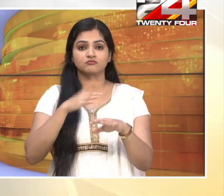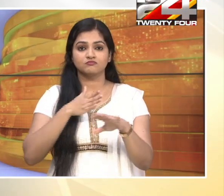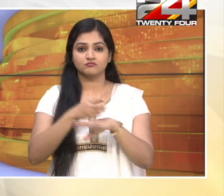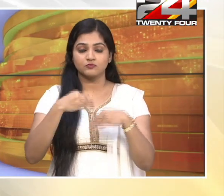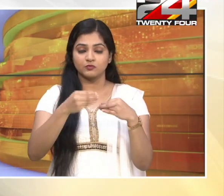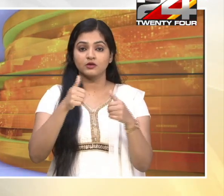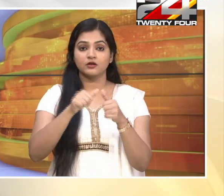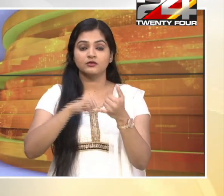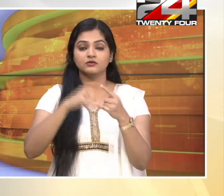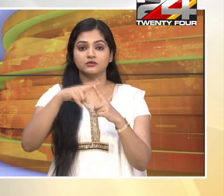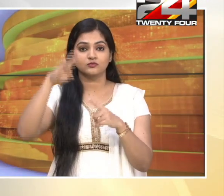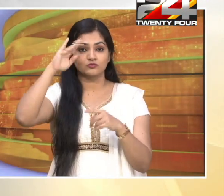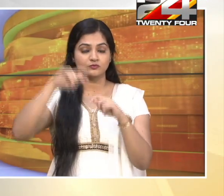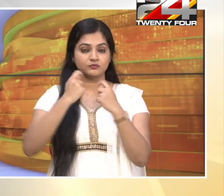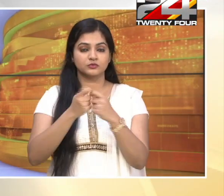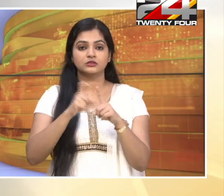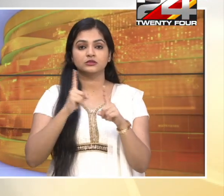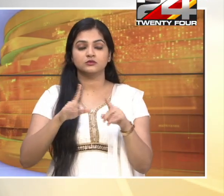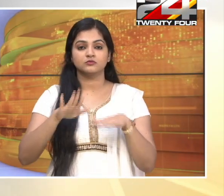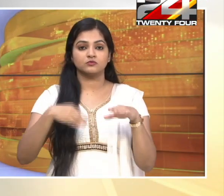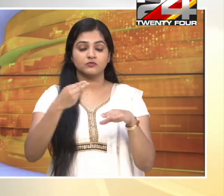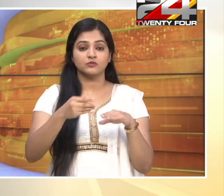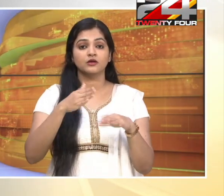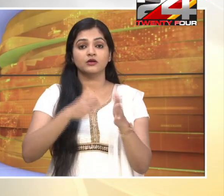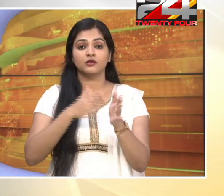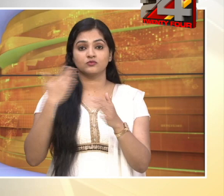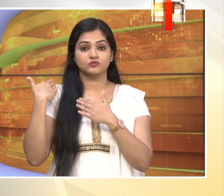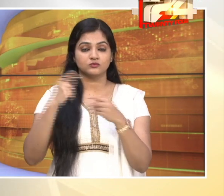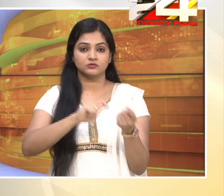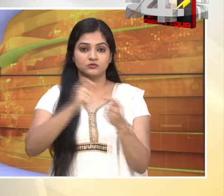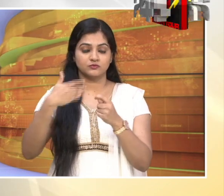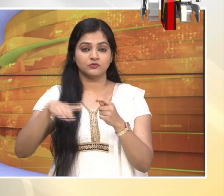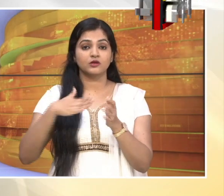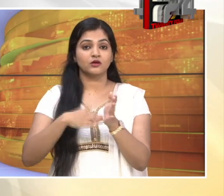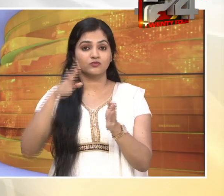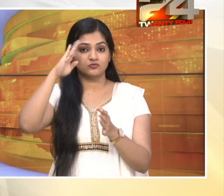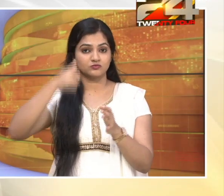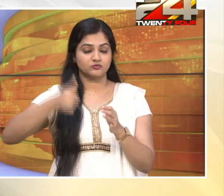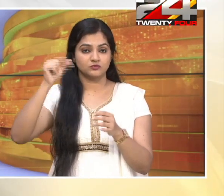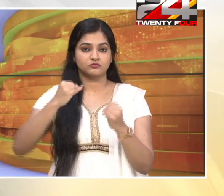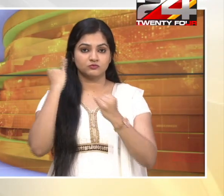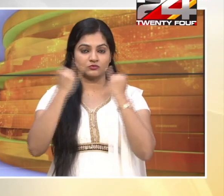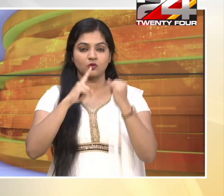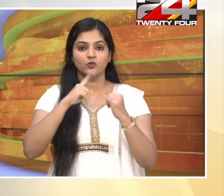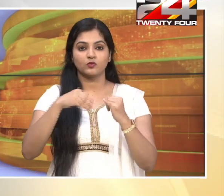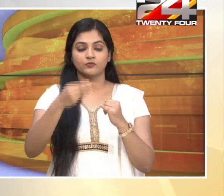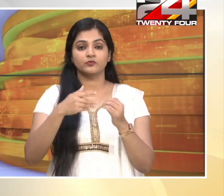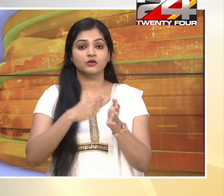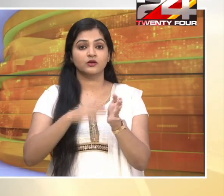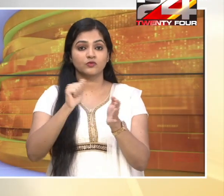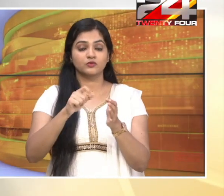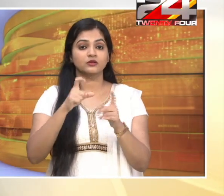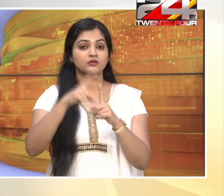ASI MC പ്രമോദിനെ റെയിൽവേയിൽ നിന്ന് മാറ്റും. ASIക്കെതിരെ റെയിൽവേ SP അന്വേഷണത്തിന് ഉത്തരവിട്ടു. റെയിൽവേ DYSP അഡ്മിൻ